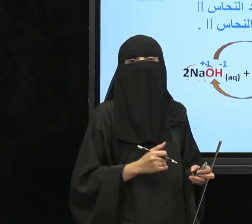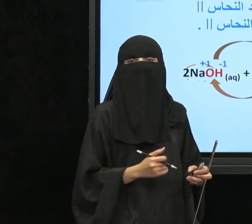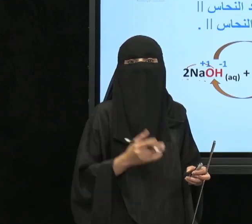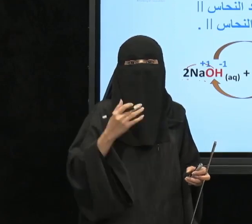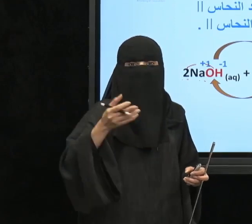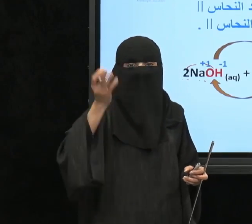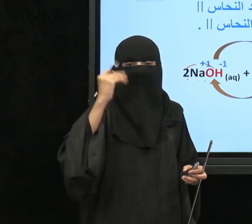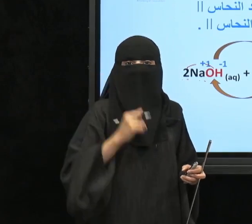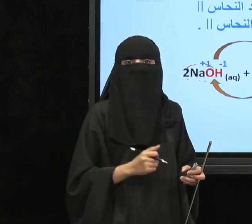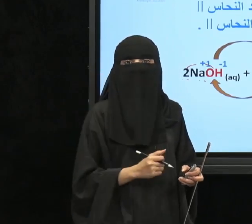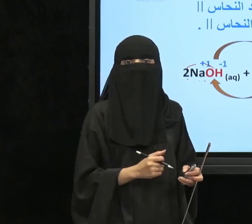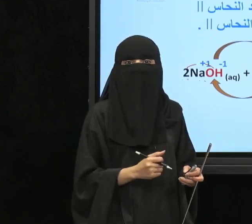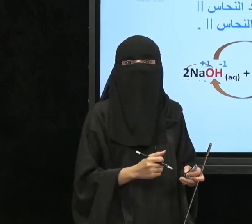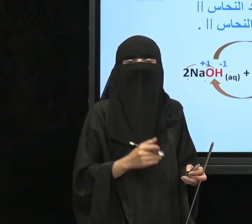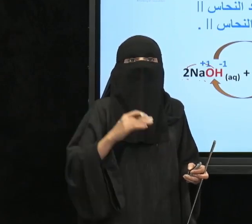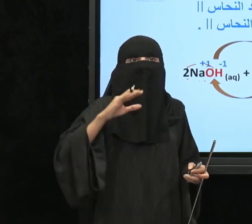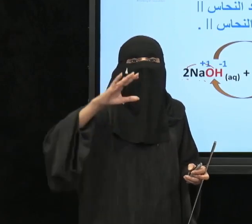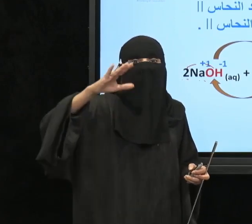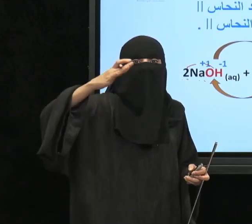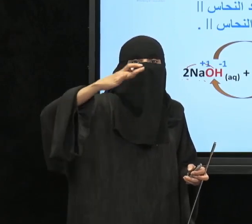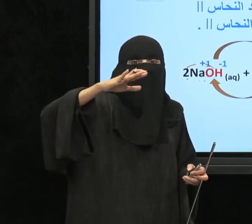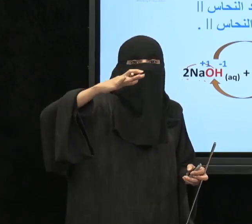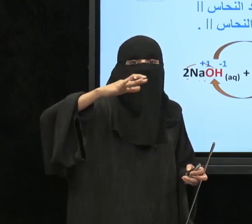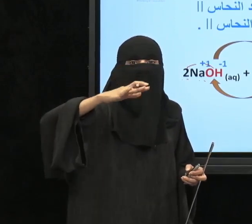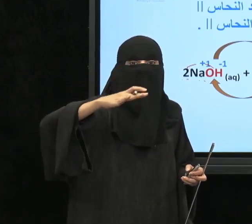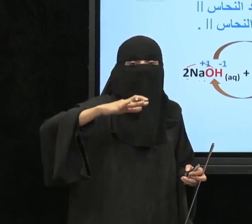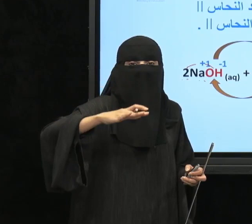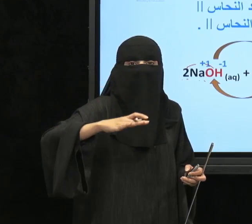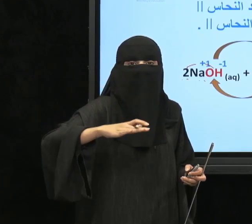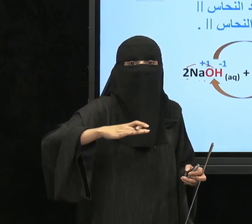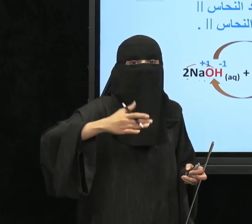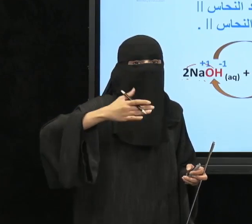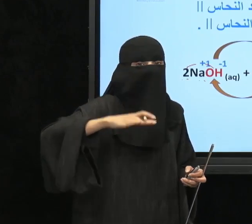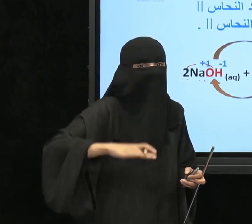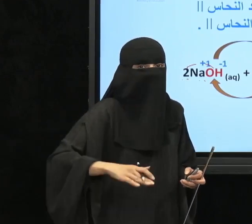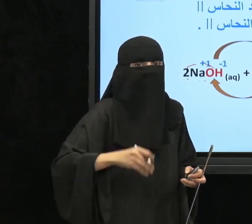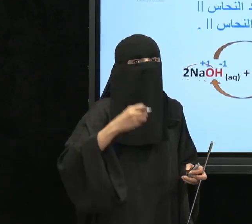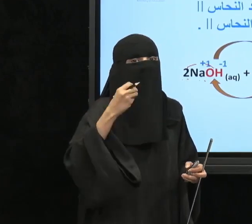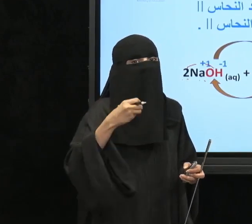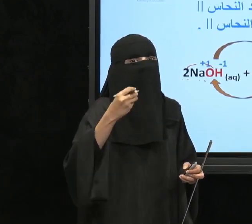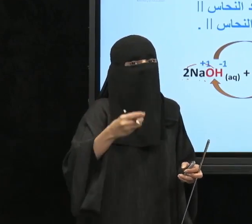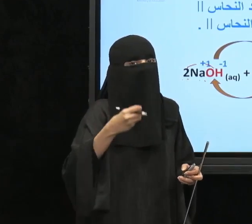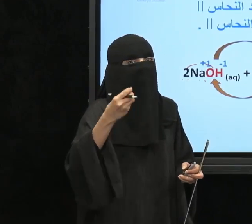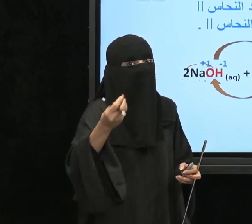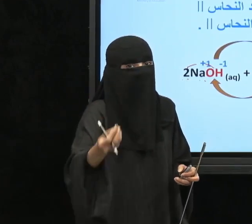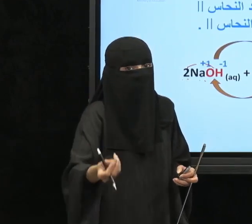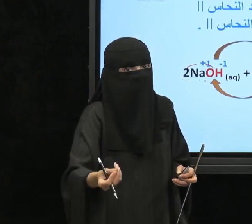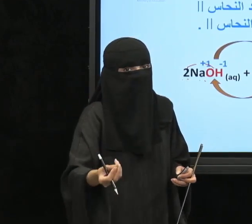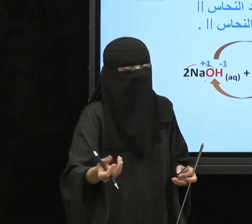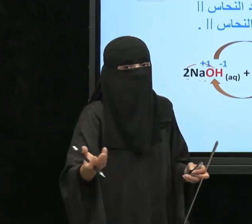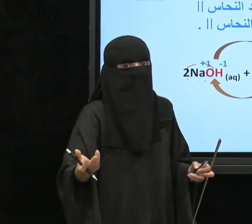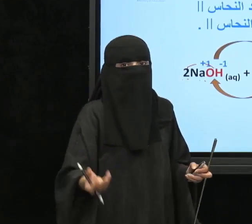في معادلات أو في حصص سابقة، تكونت مادة صلبة ونزلت الأسفل ويطلق عليها في